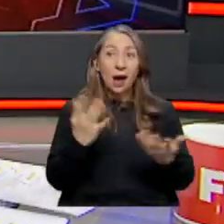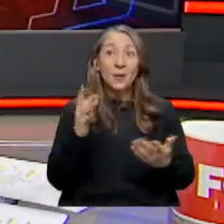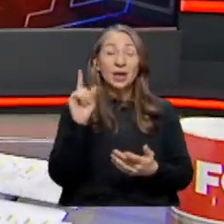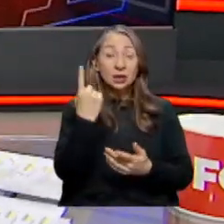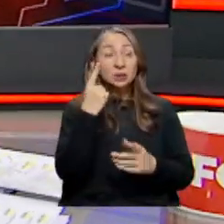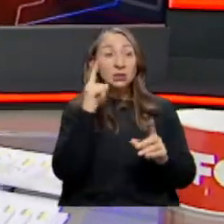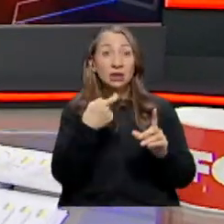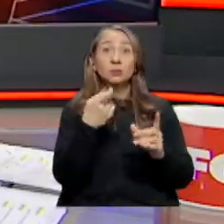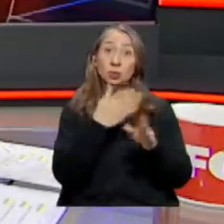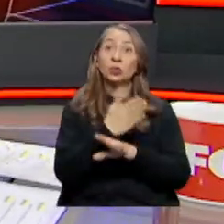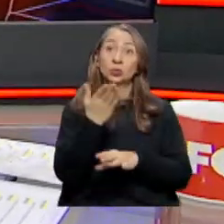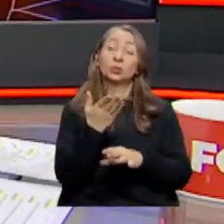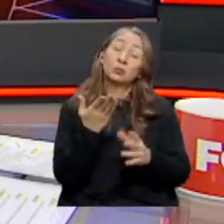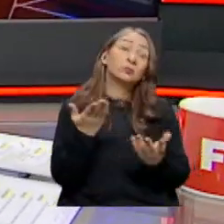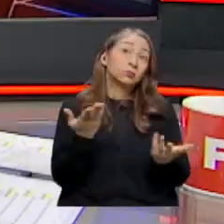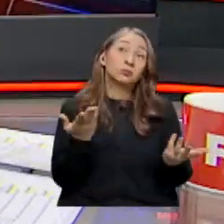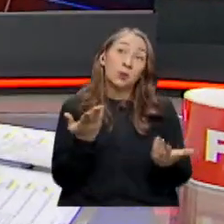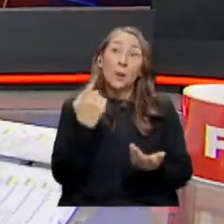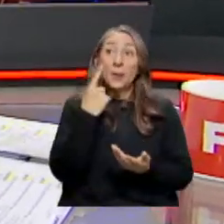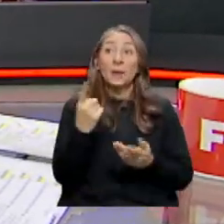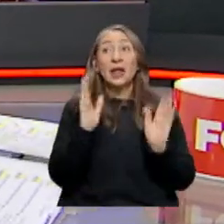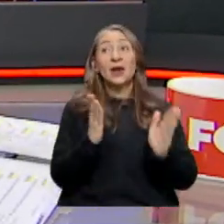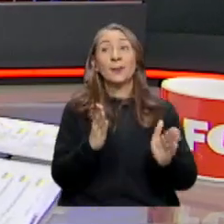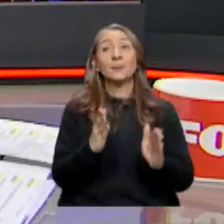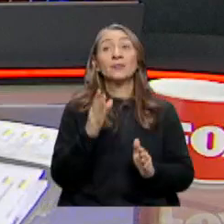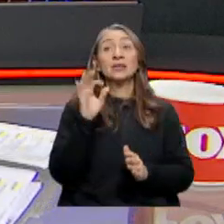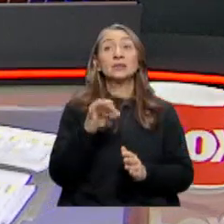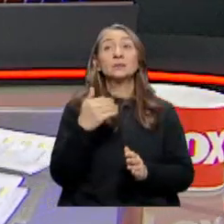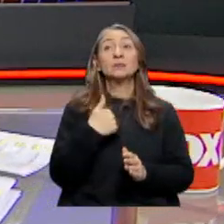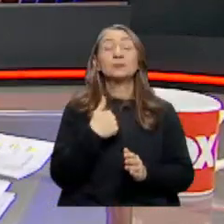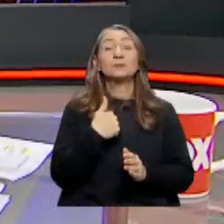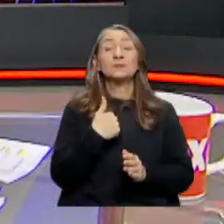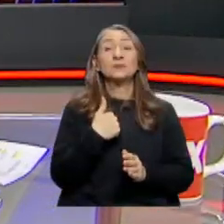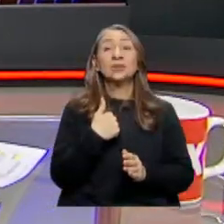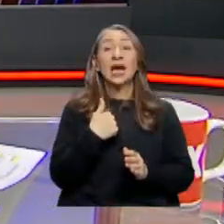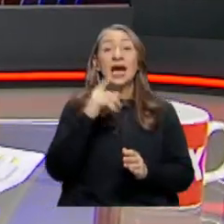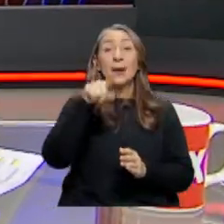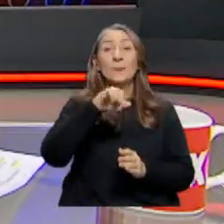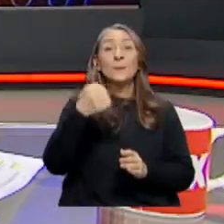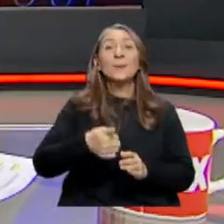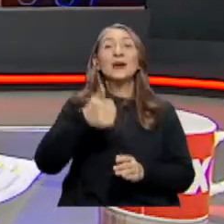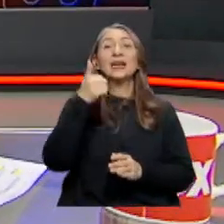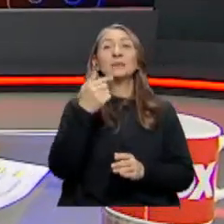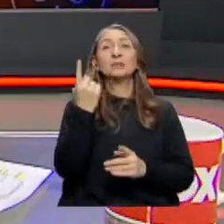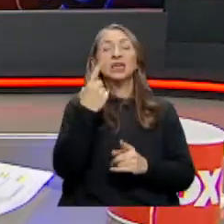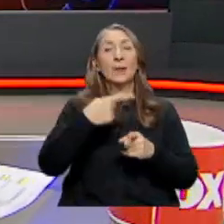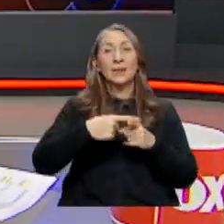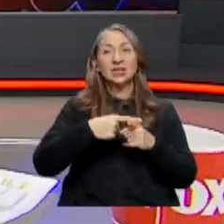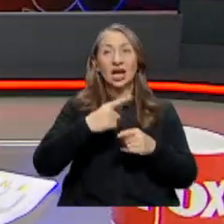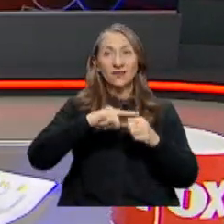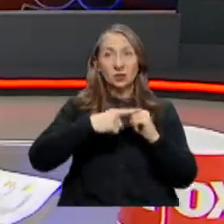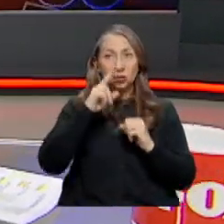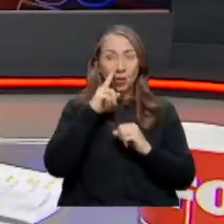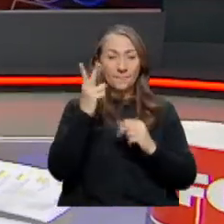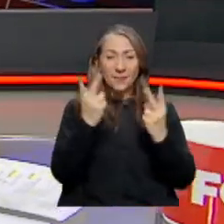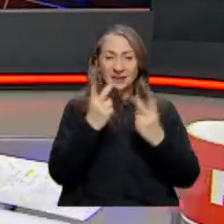ilginç bir tespit doğrusu. Dolayısıyla bakmaya devam. Şimdi bizim Hazine Bakanımız bir şeyler paylaştı gene hafta sonu.